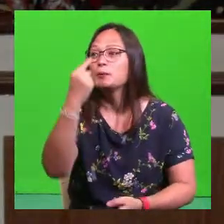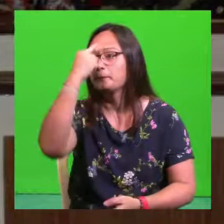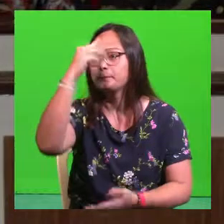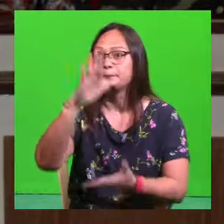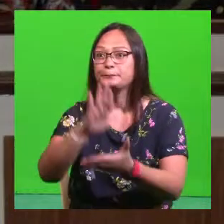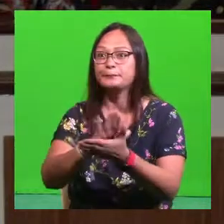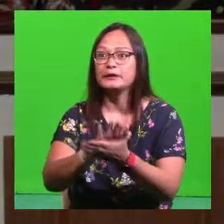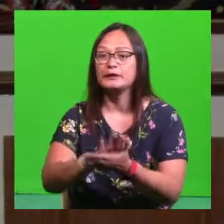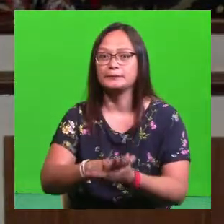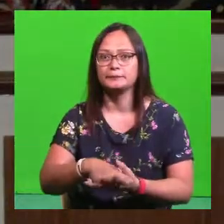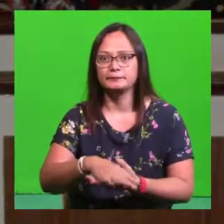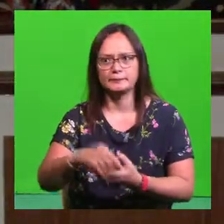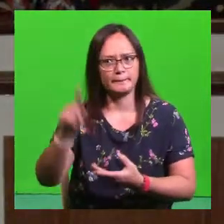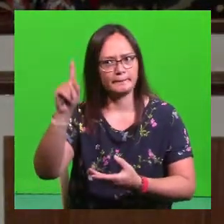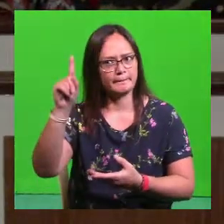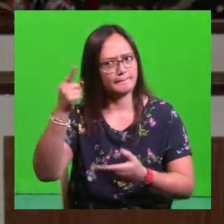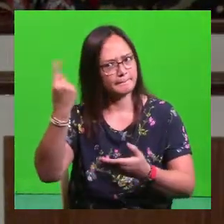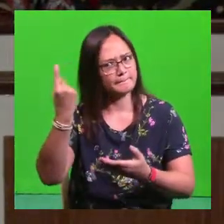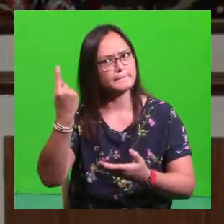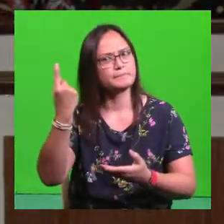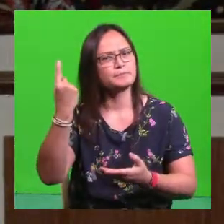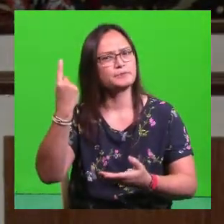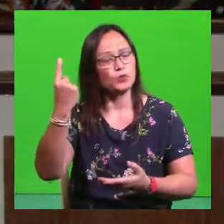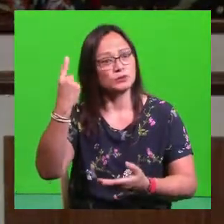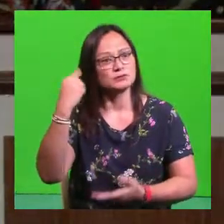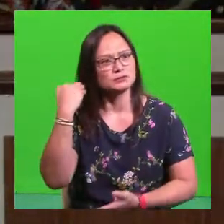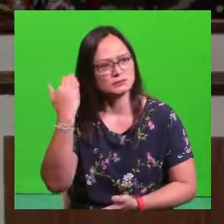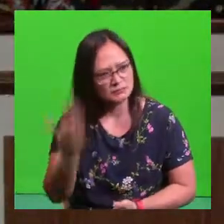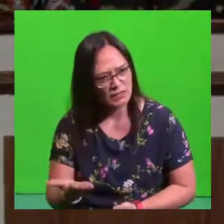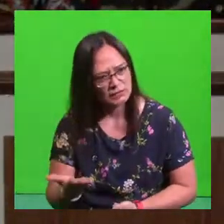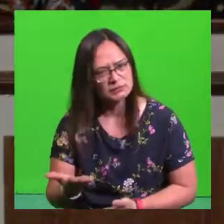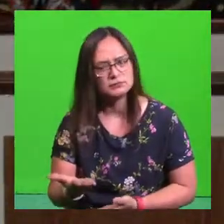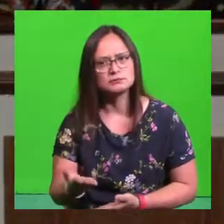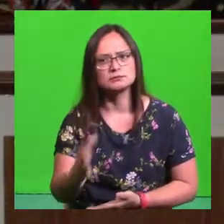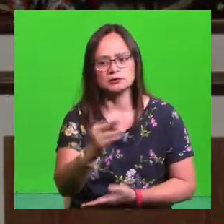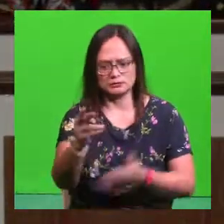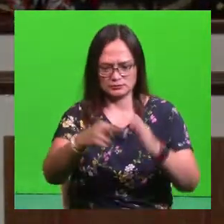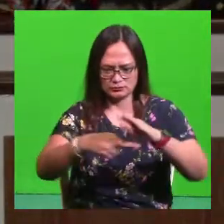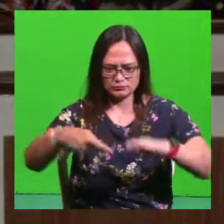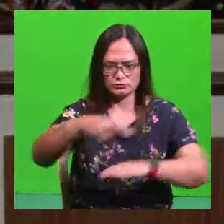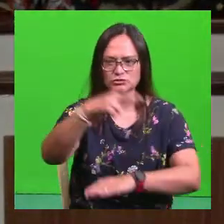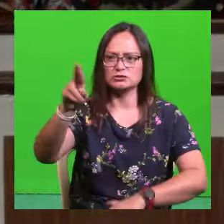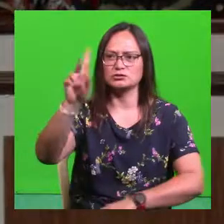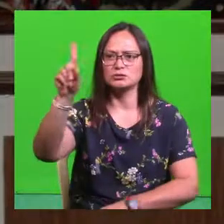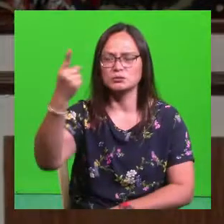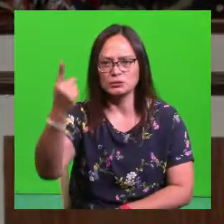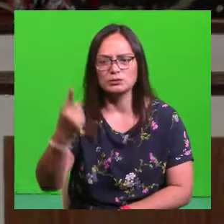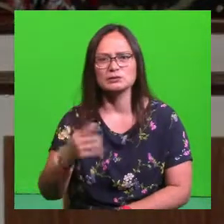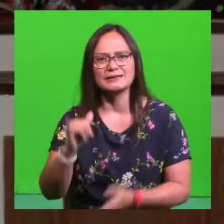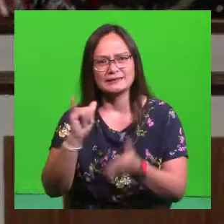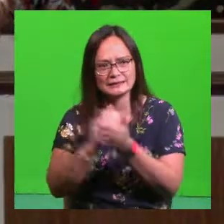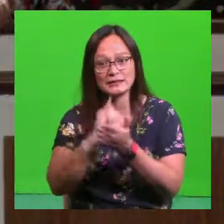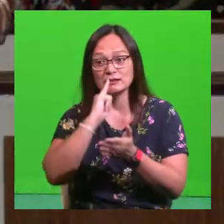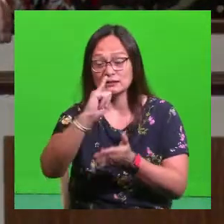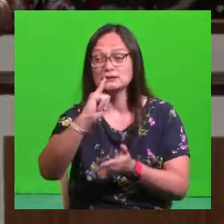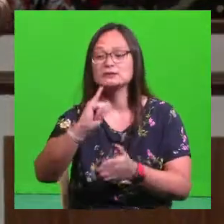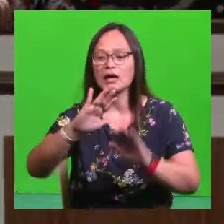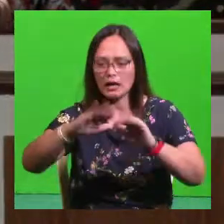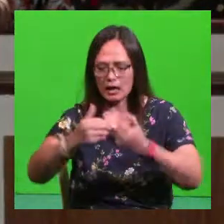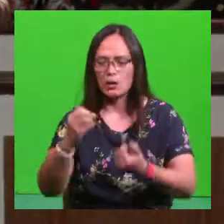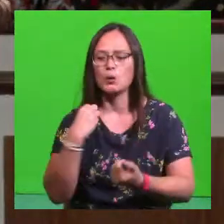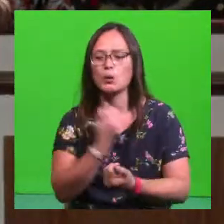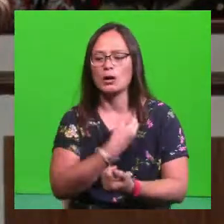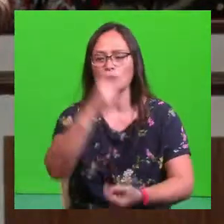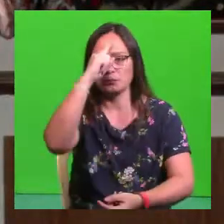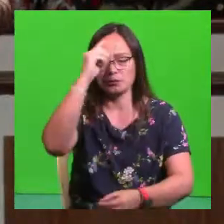at nabuhay na mag-uling minsan, ay gayon din naman ang ating pagsampalatayang minsan upang ang lahat